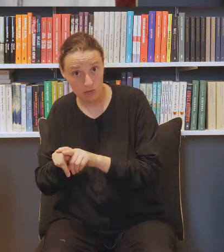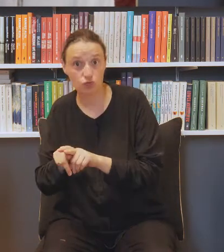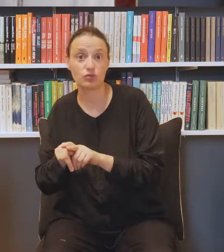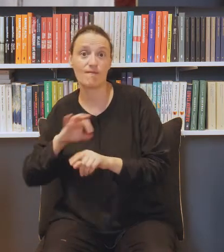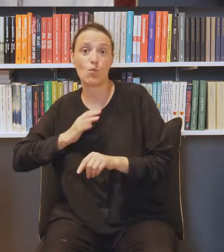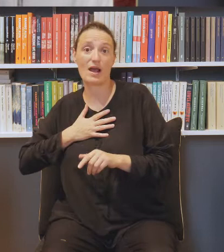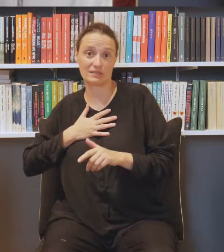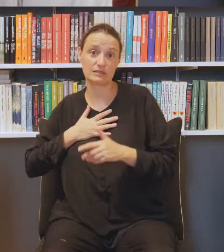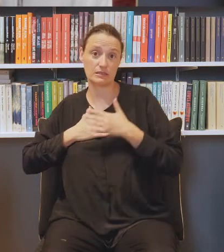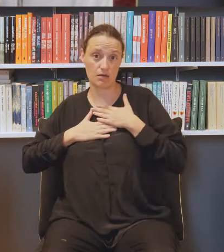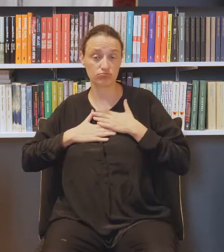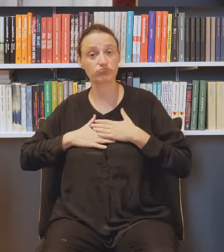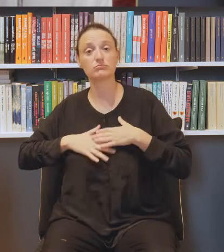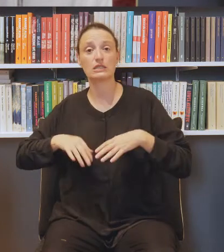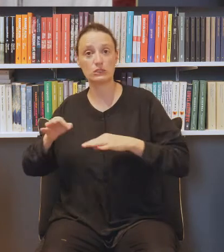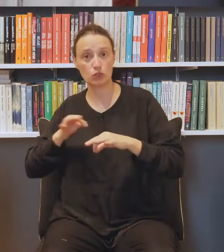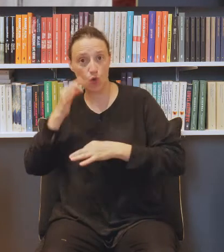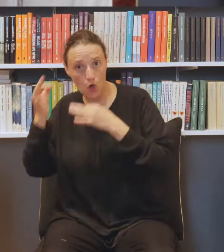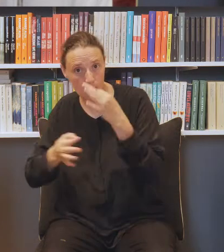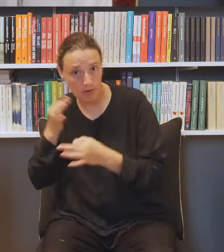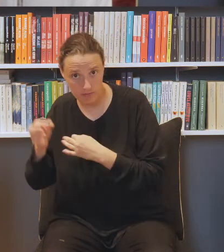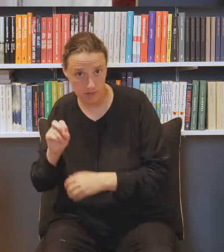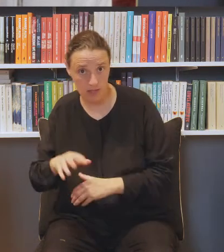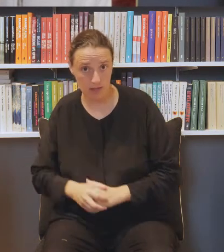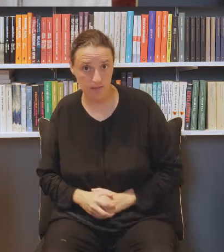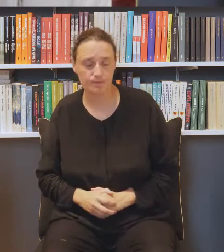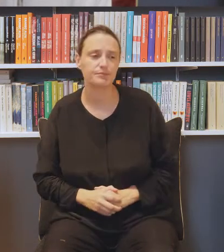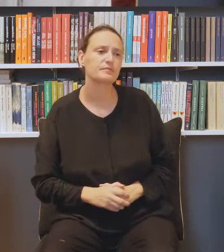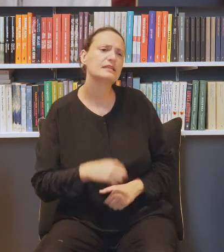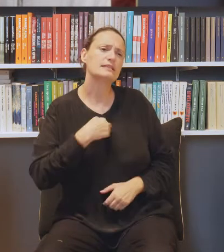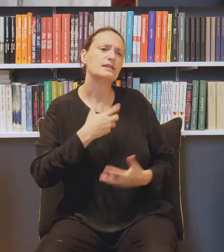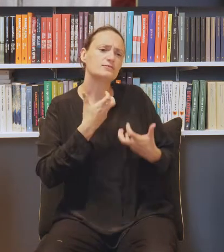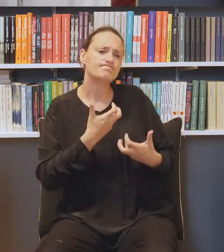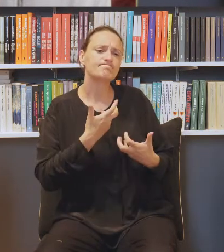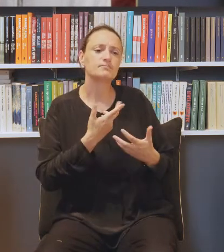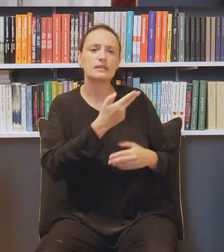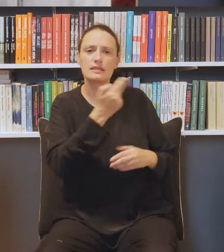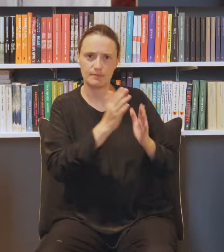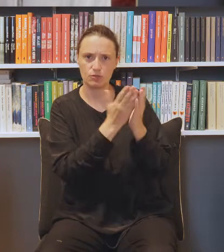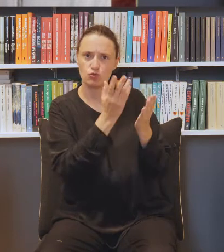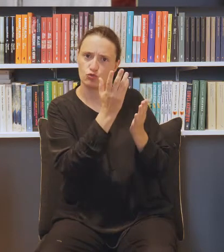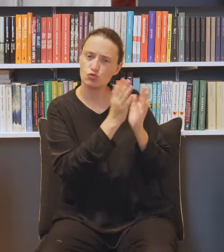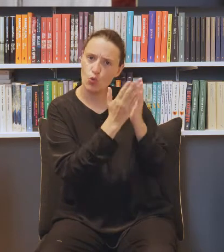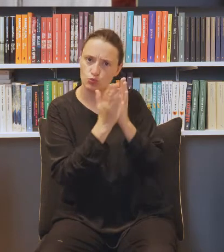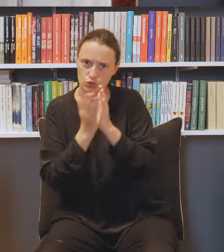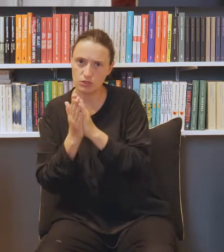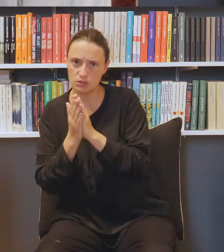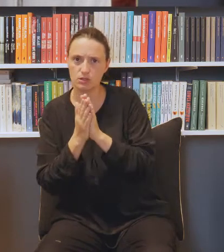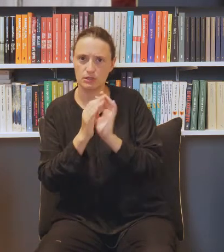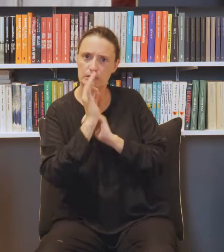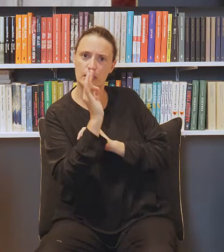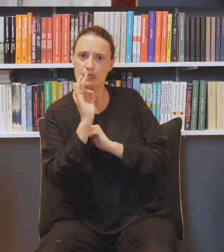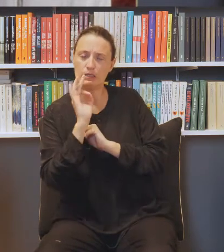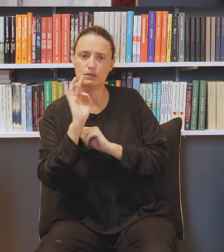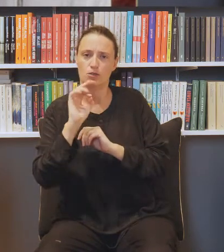Tak, znaczy być może tak. Znaczy ja bardziej chciałem pokazać w tym ten wątek z tymi książkami Uli miał być właśnie takim